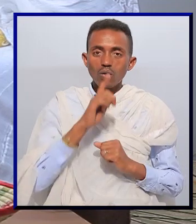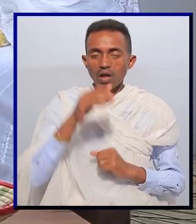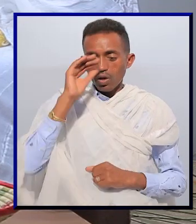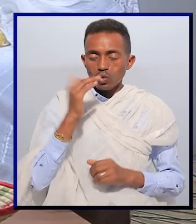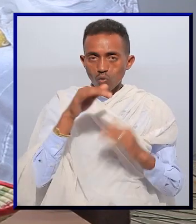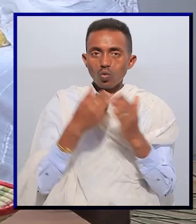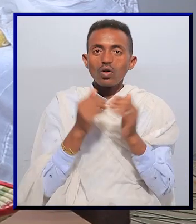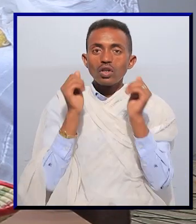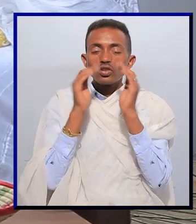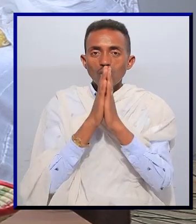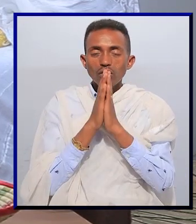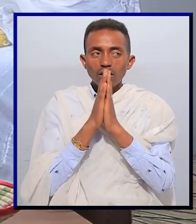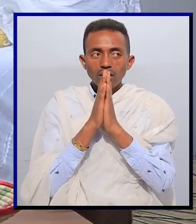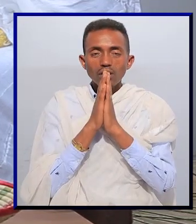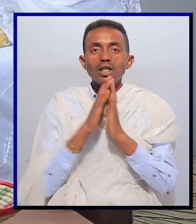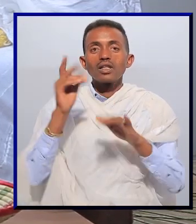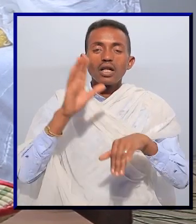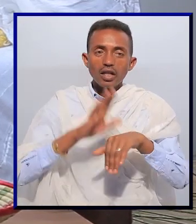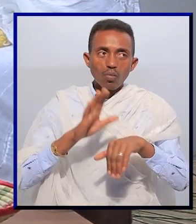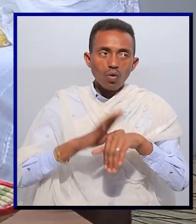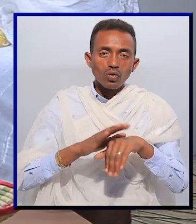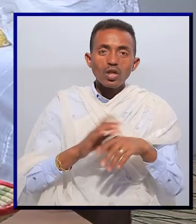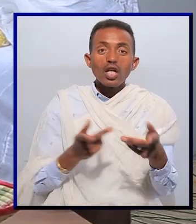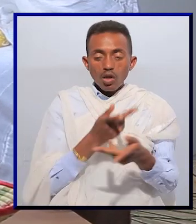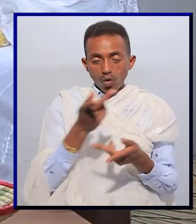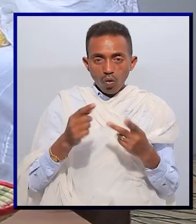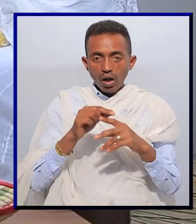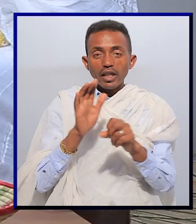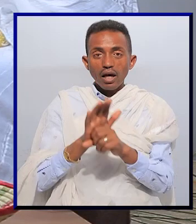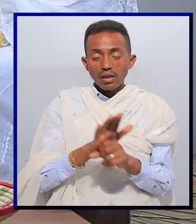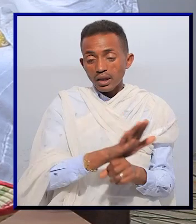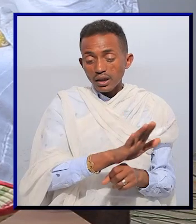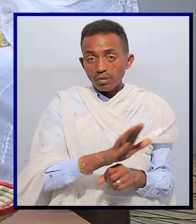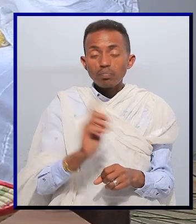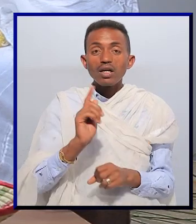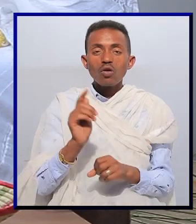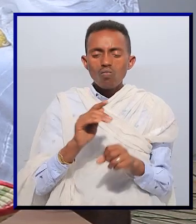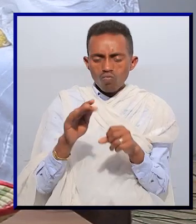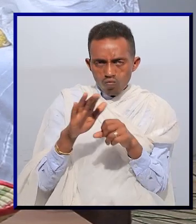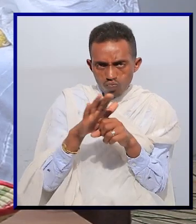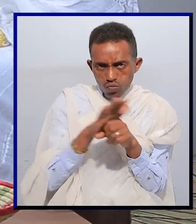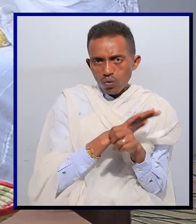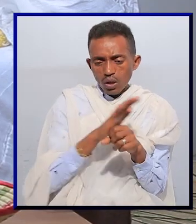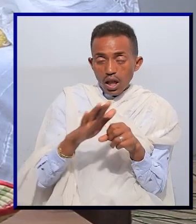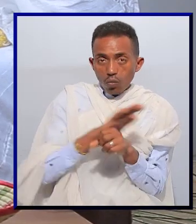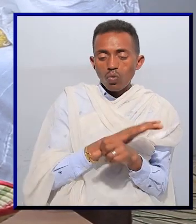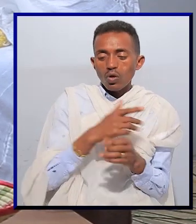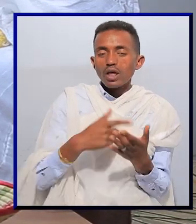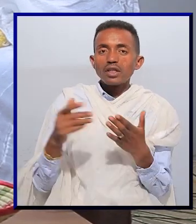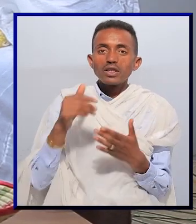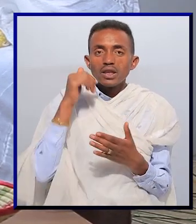ስለሆነ የአባቶቻችን ጸሎት እንደገና ያ የገዳሙ የቦታው ቃል ኪዳን ሙሉ በሙሉ ይሄን